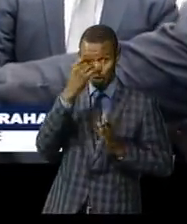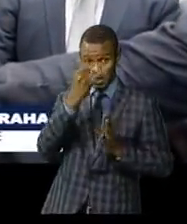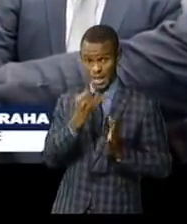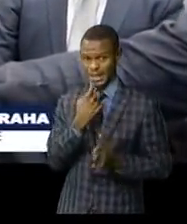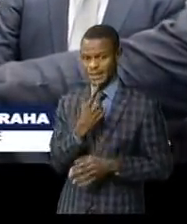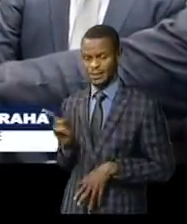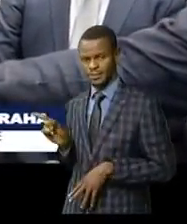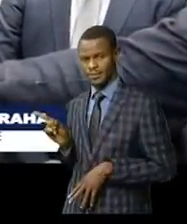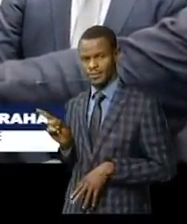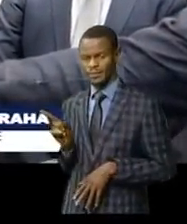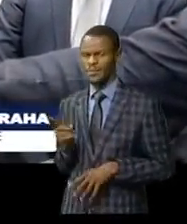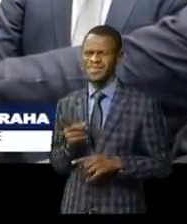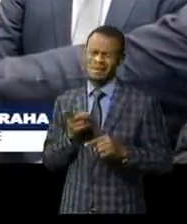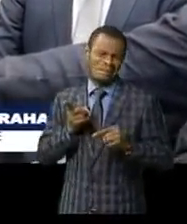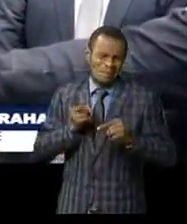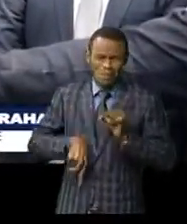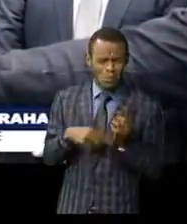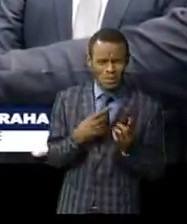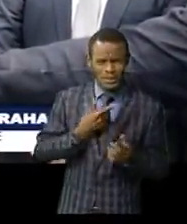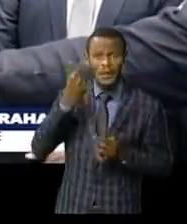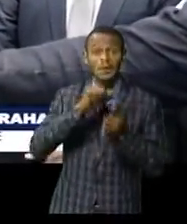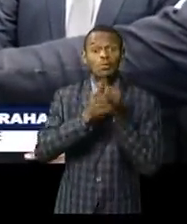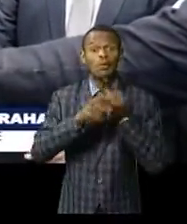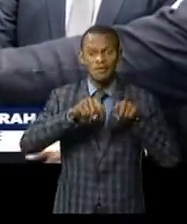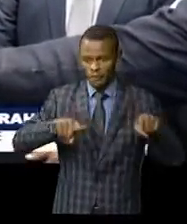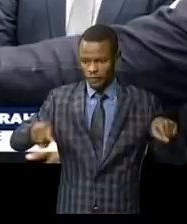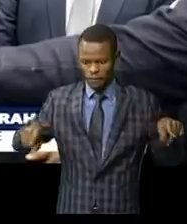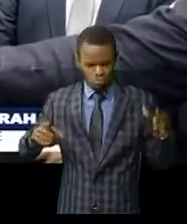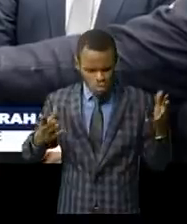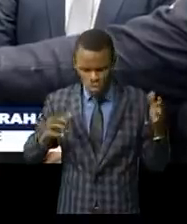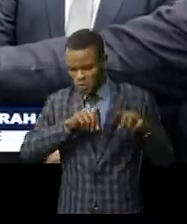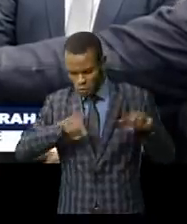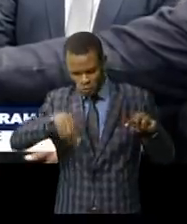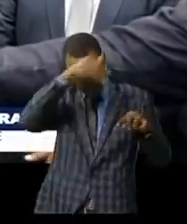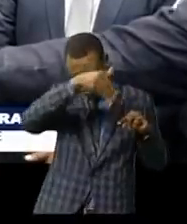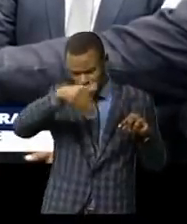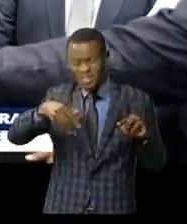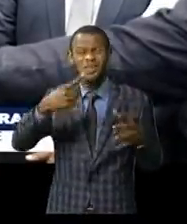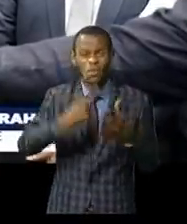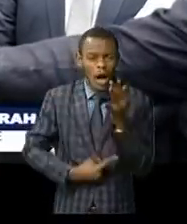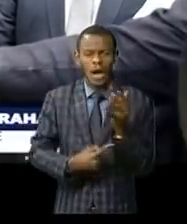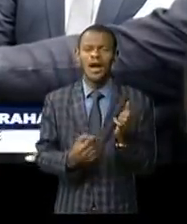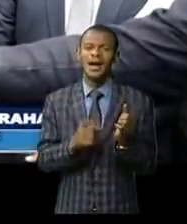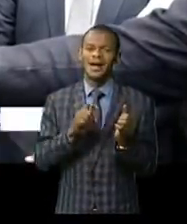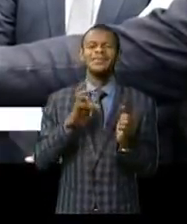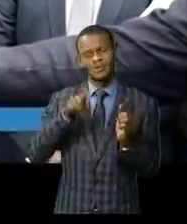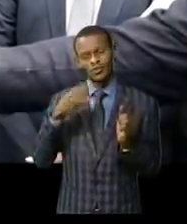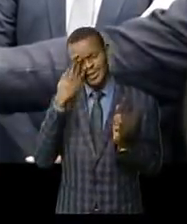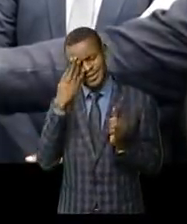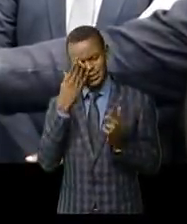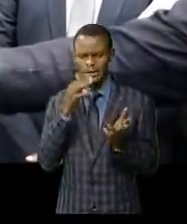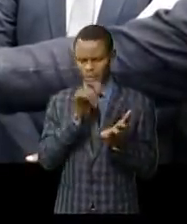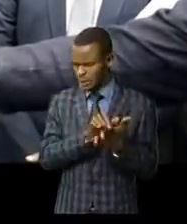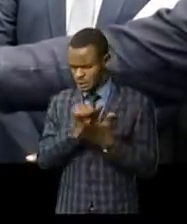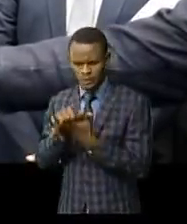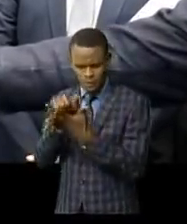la diversité lorsque nous ne savons pas de quoi il s'agit. C'est une occasion de savoir d'où il doit partir et qu'est-ce qui est prioritaire et